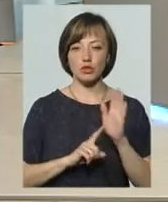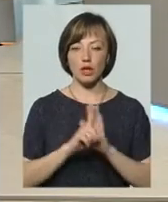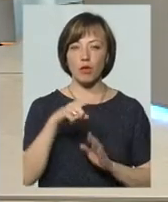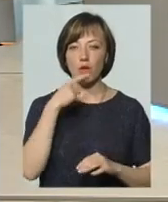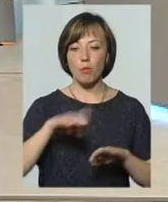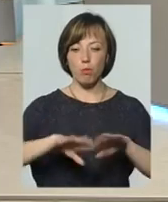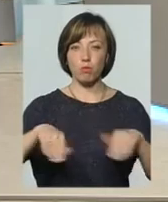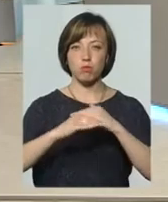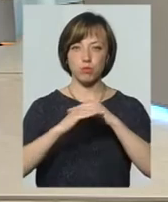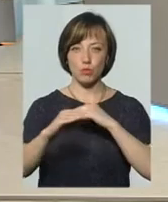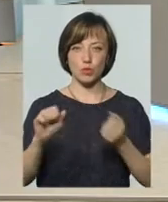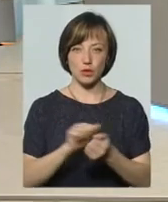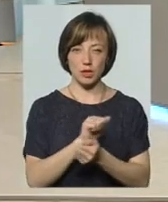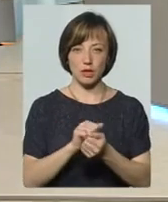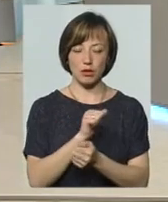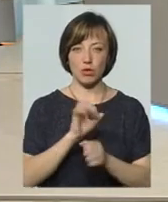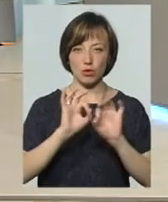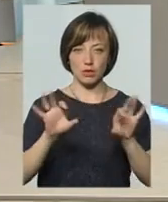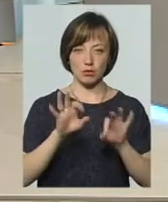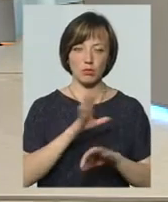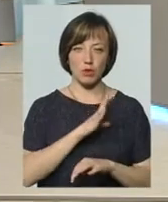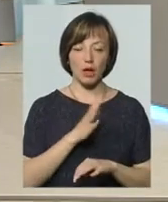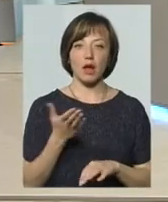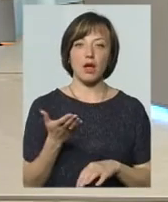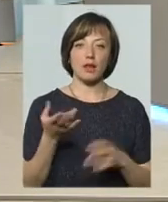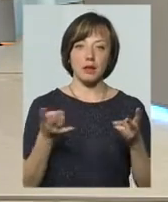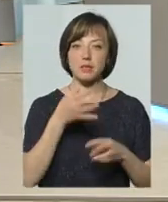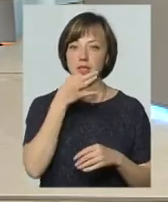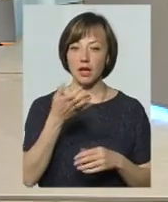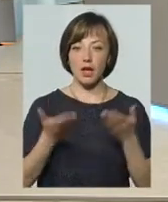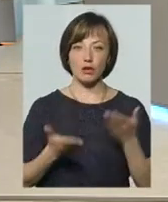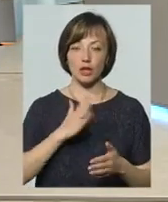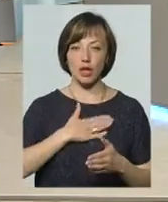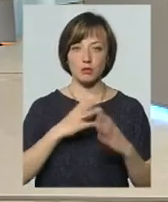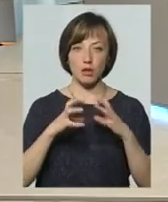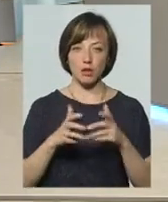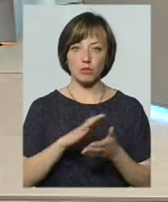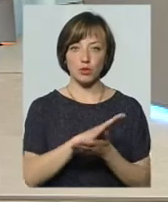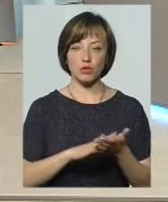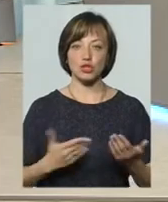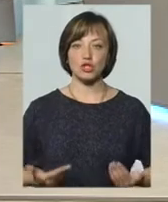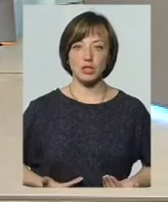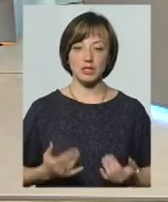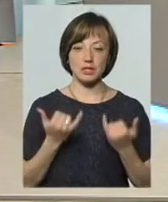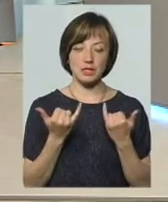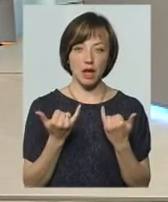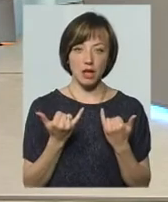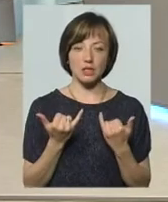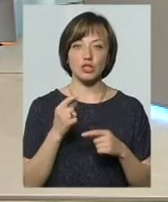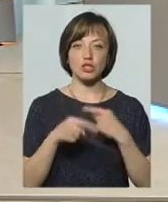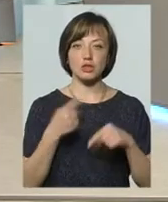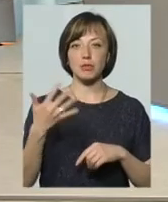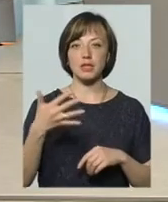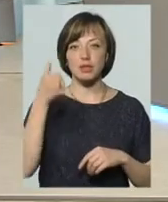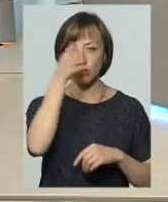цей репортаж був, і слід зазначити, що якщо наша планета буде продовжувати так жити, як вона живе зараз, то через